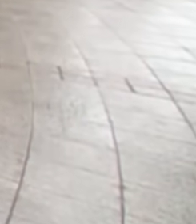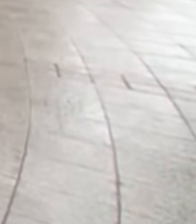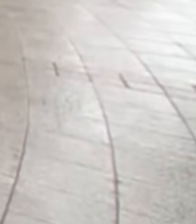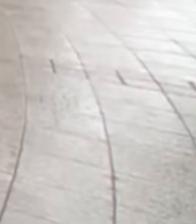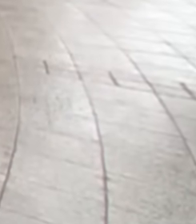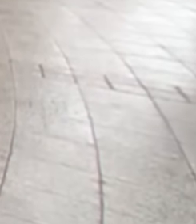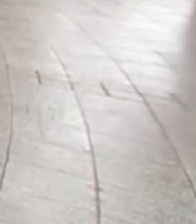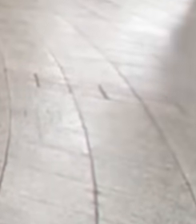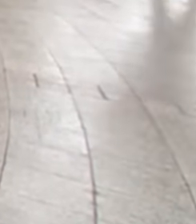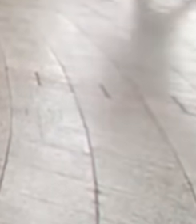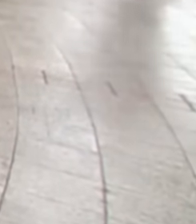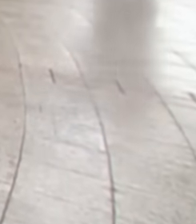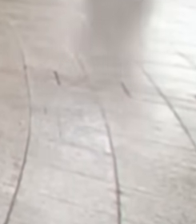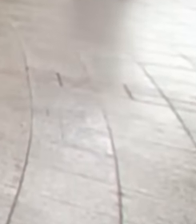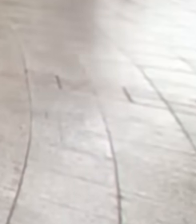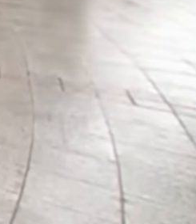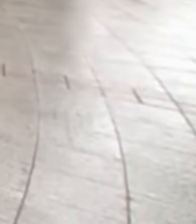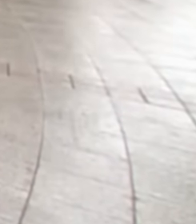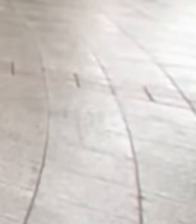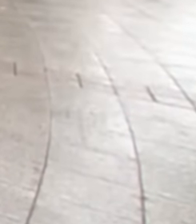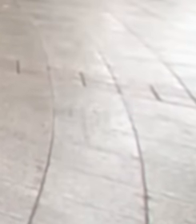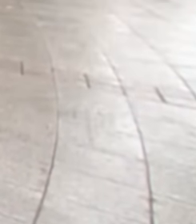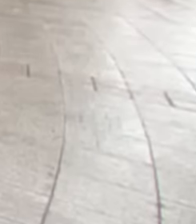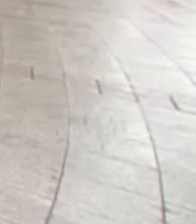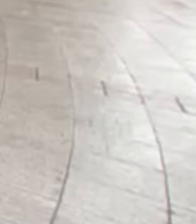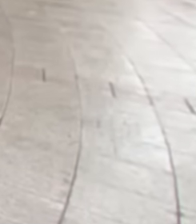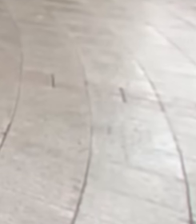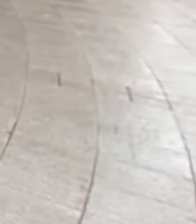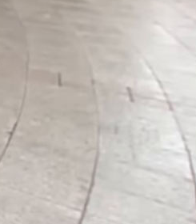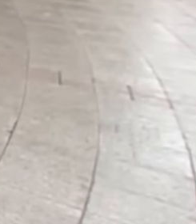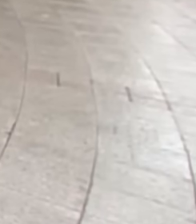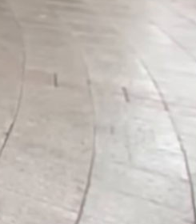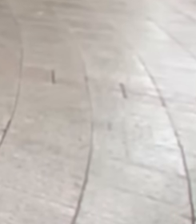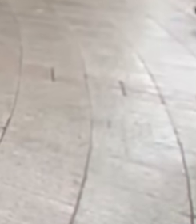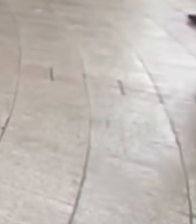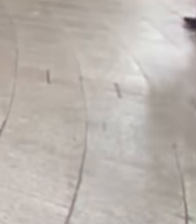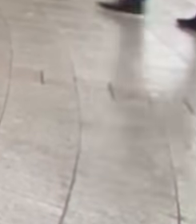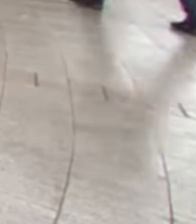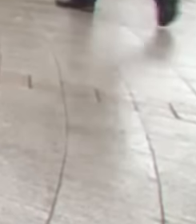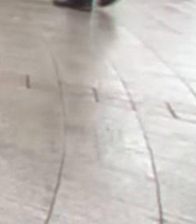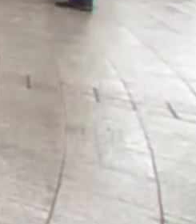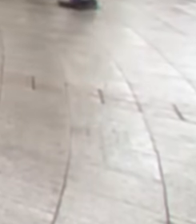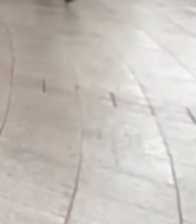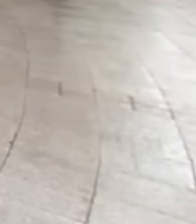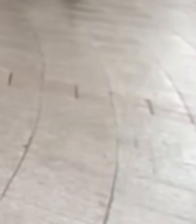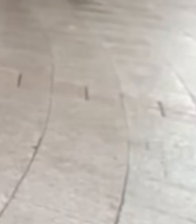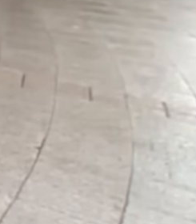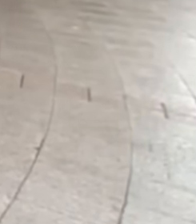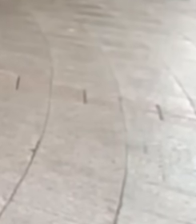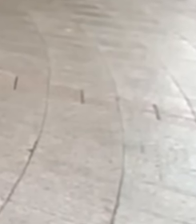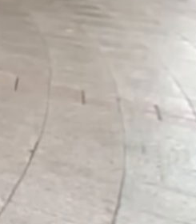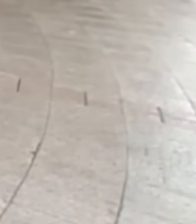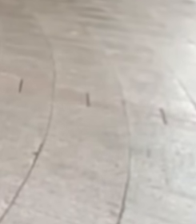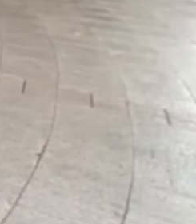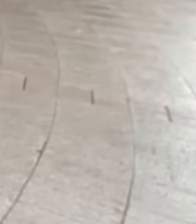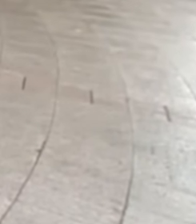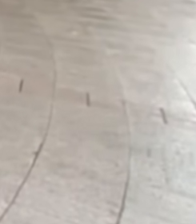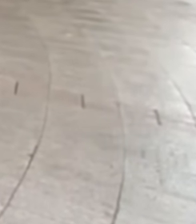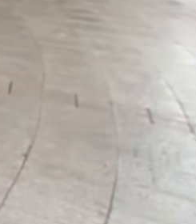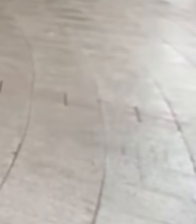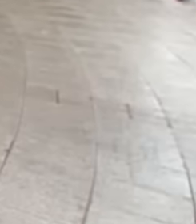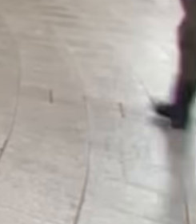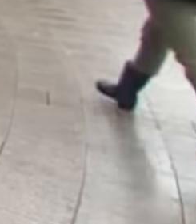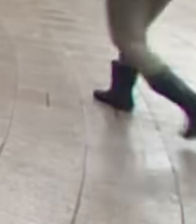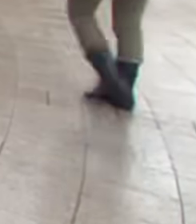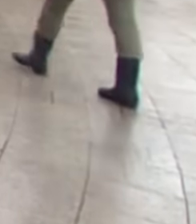상태인데 바람도 강하게 불고 있습니다. 지역마다 비 피해도 잇따르고 있습니다. 진짜 장마가 왔다라는 분석도 있습니다. 잠시 후에 전문가와